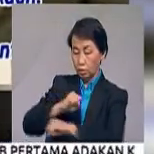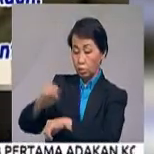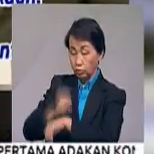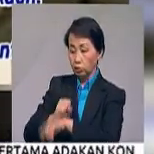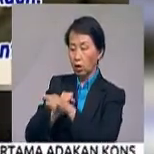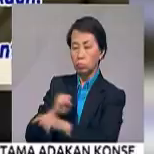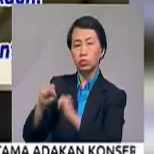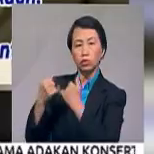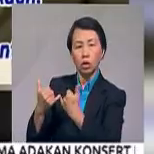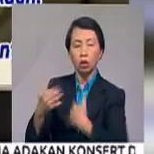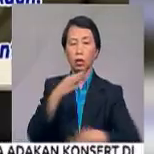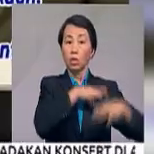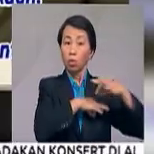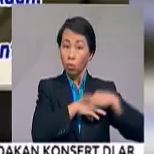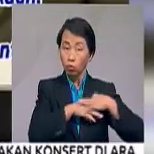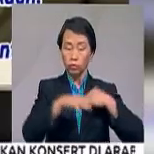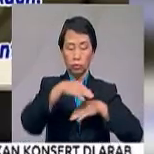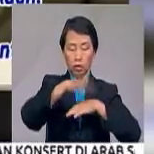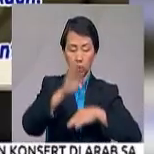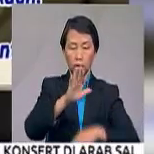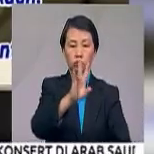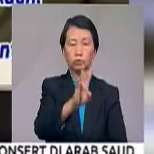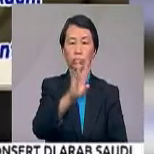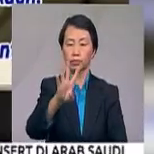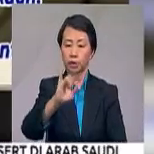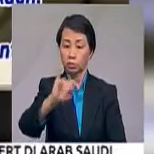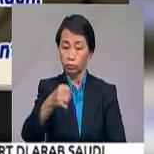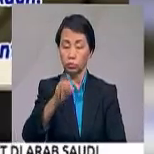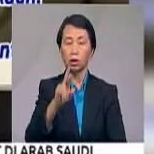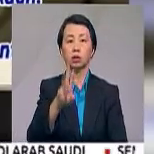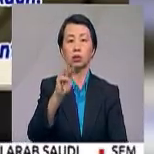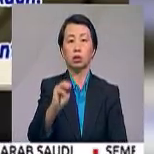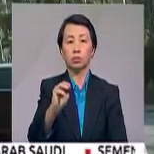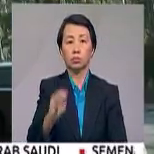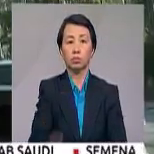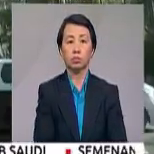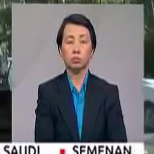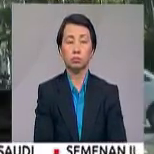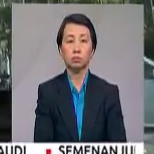Private Limited untung lebih 74 juta ringgit.